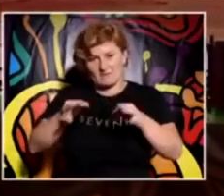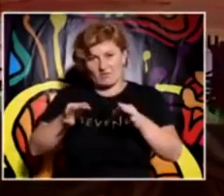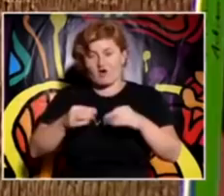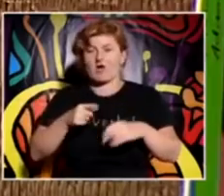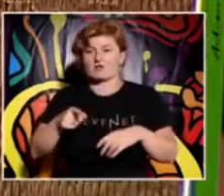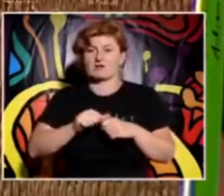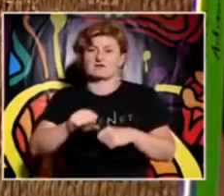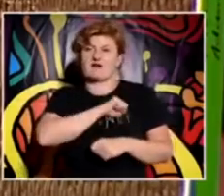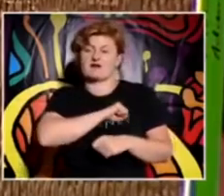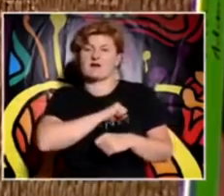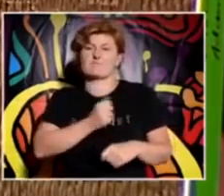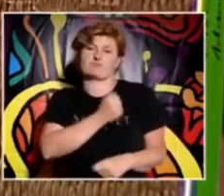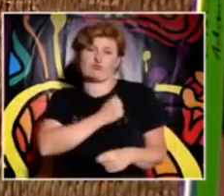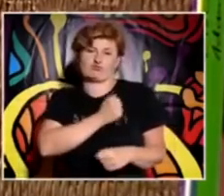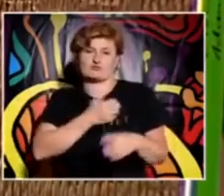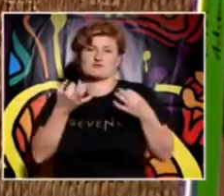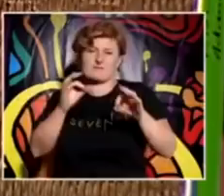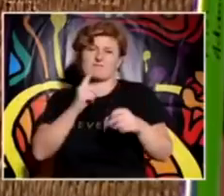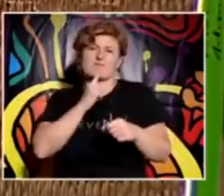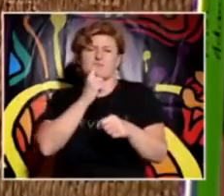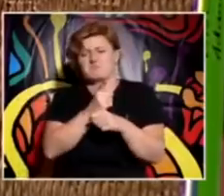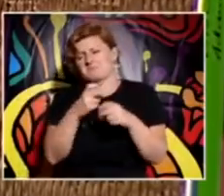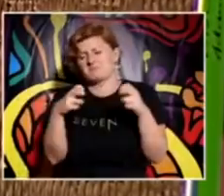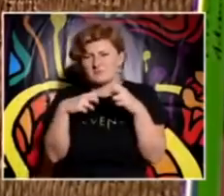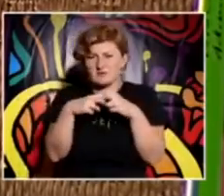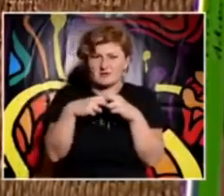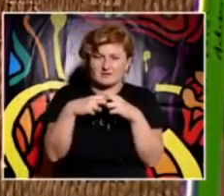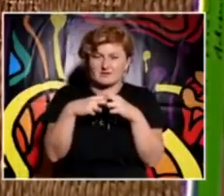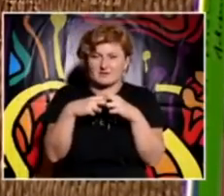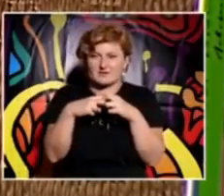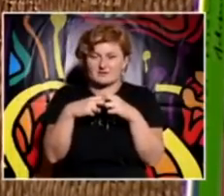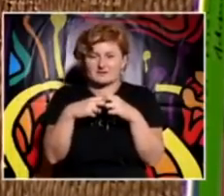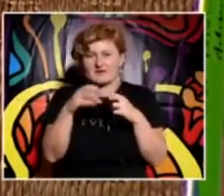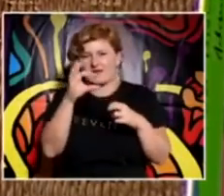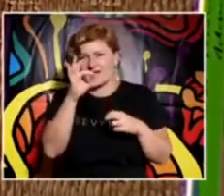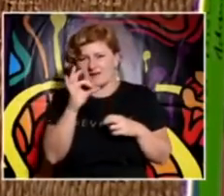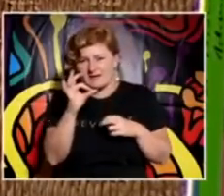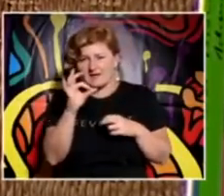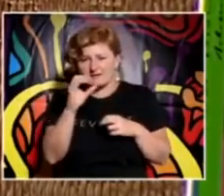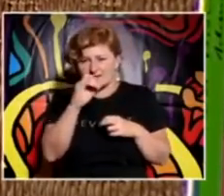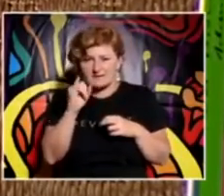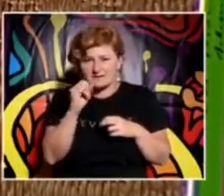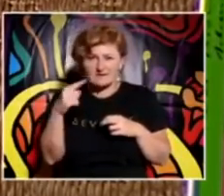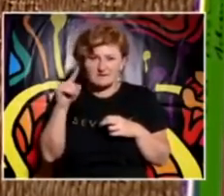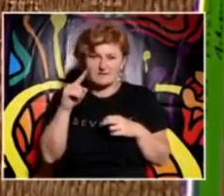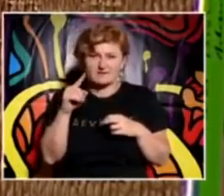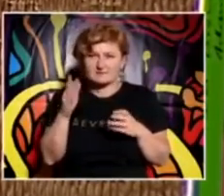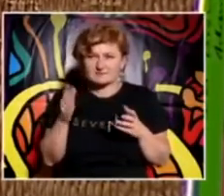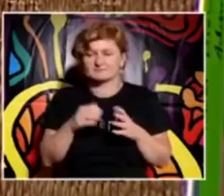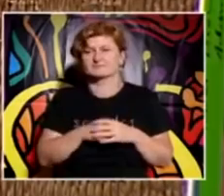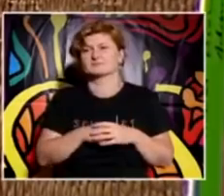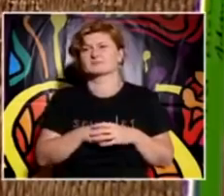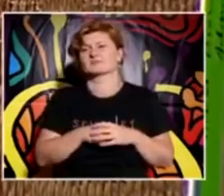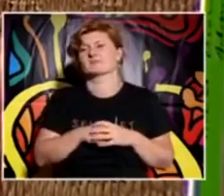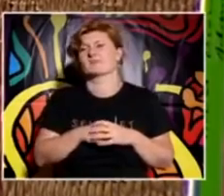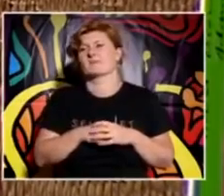bo wypożyczalnia samochodu ktoś mi polecił na internetach SAD. Oczywiście to było Sad Cars, czyli smutne